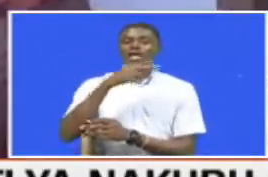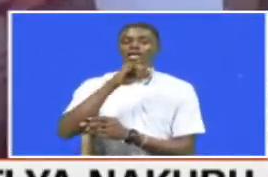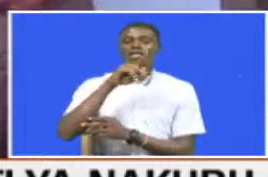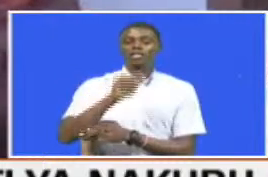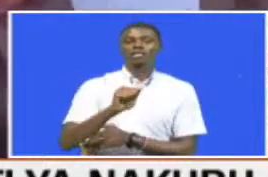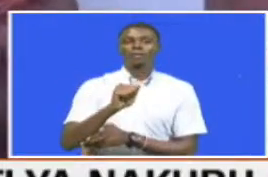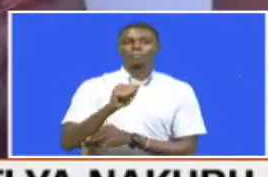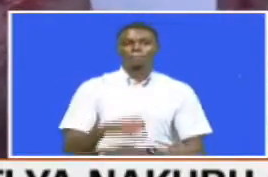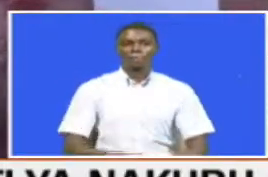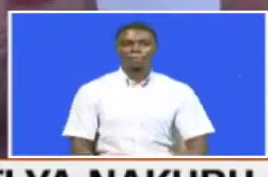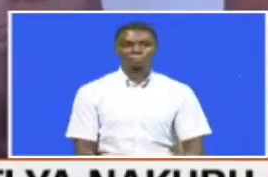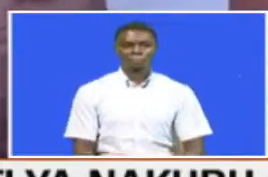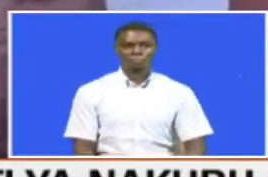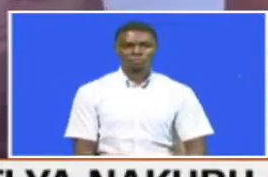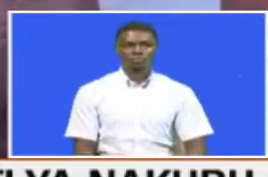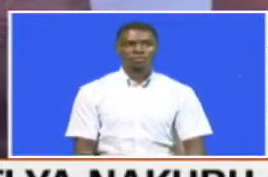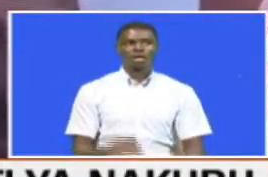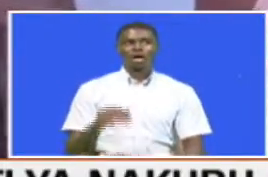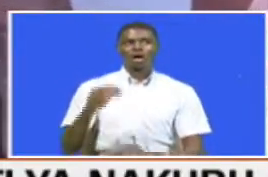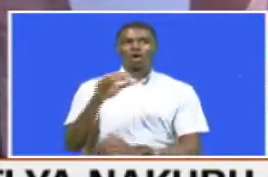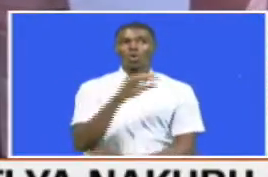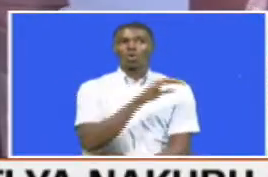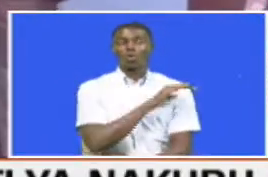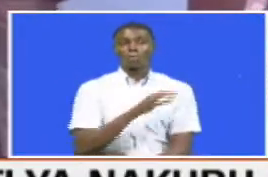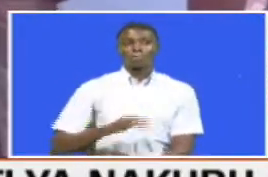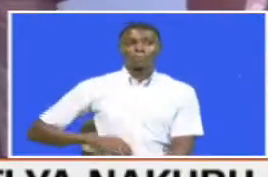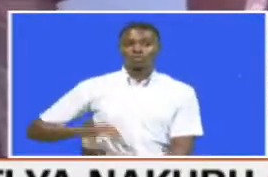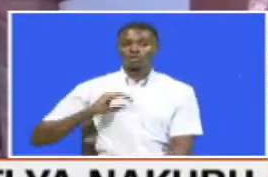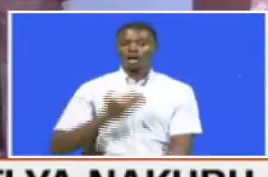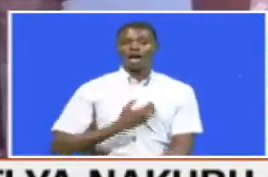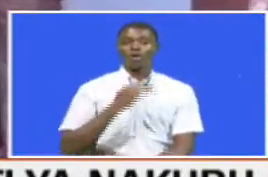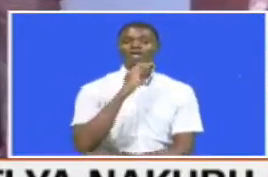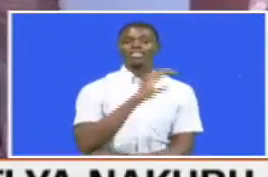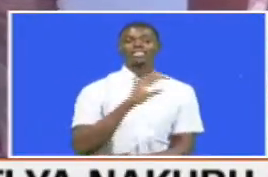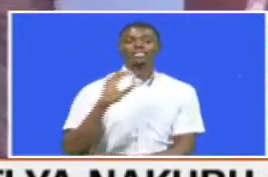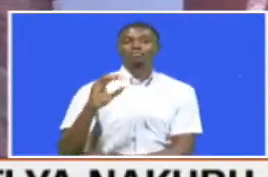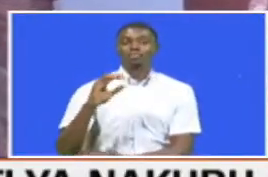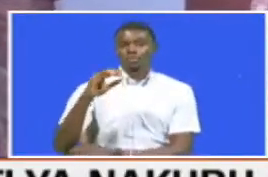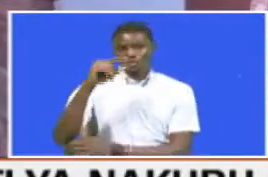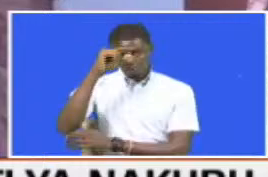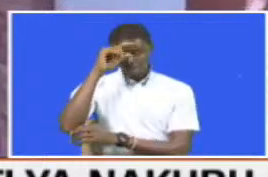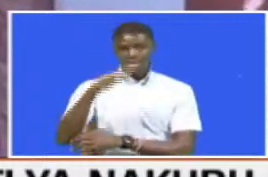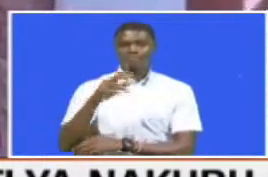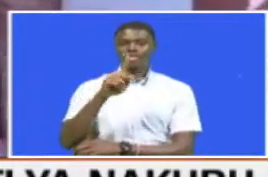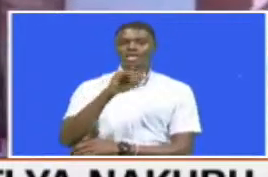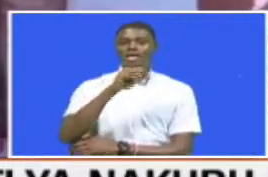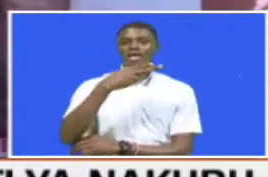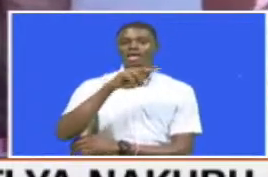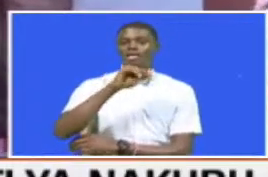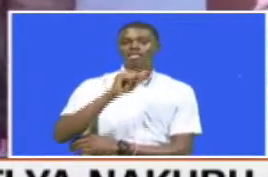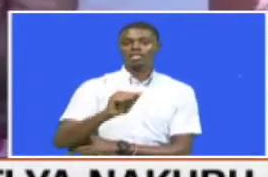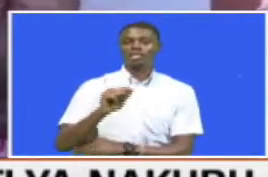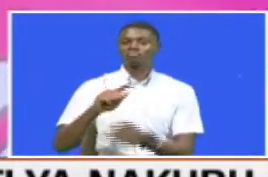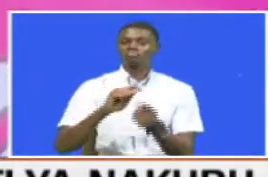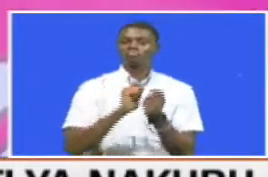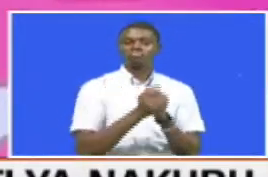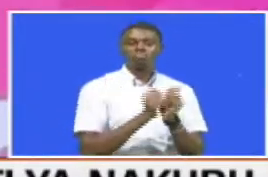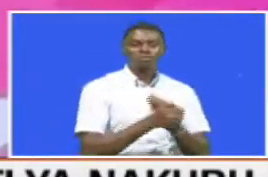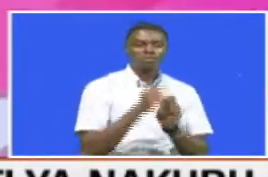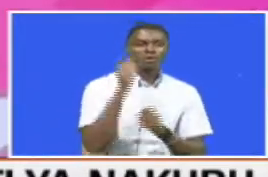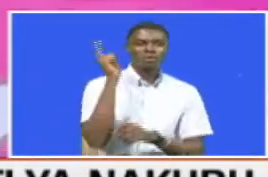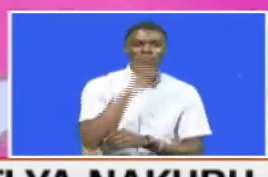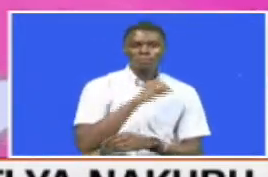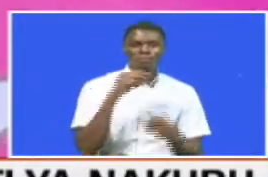Nakuru. And my father even to commission our CCs into office. Gavana Kihika alilazimika kufanya marekebisho kwenye